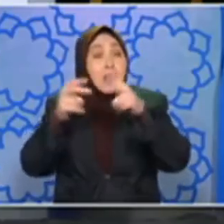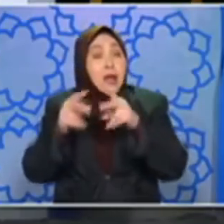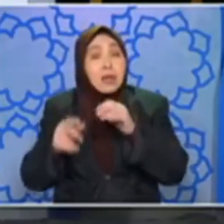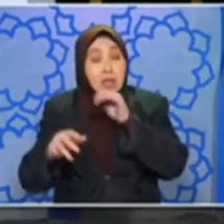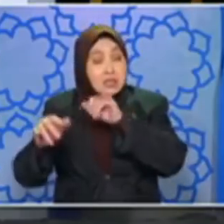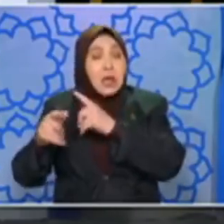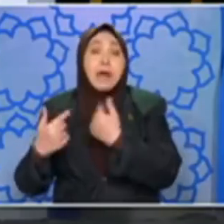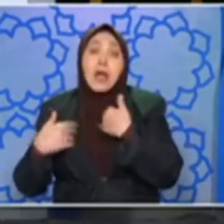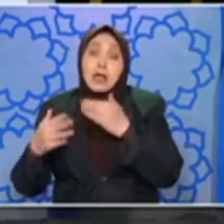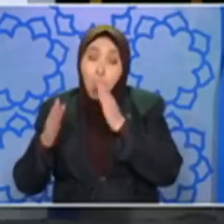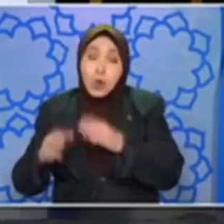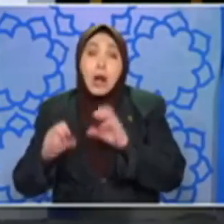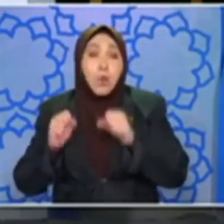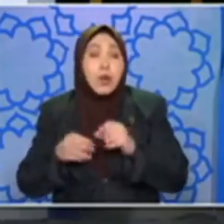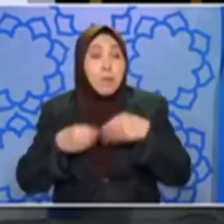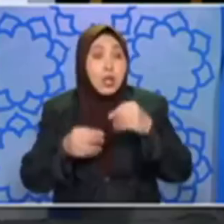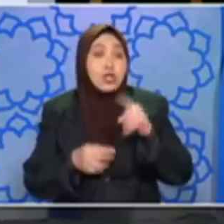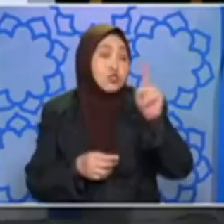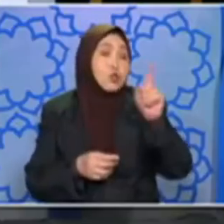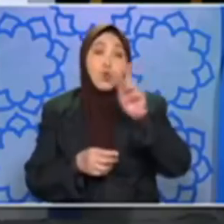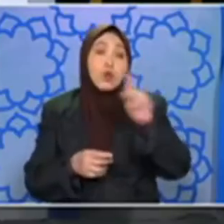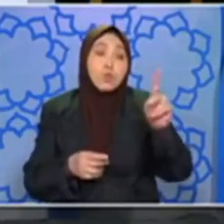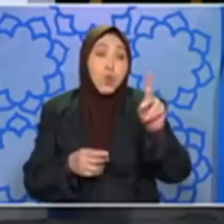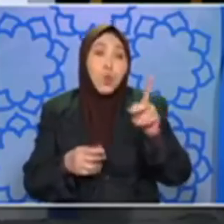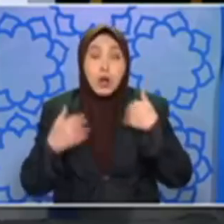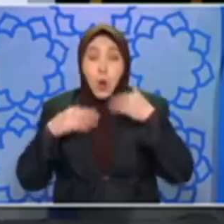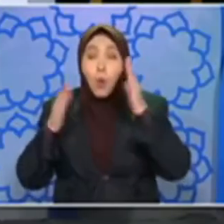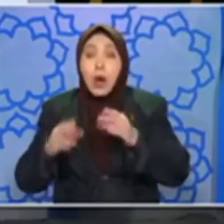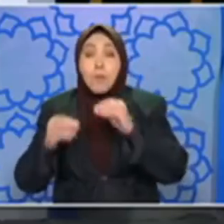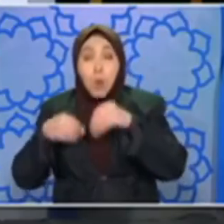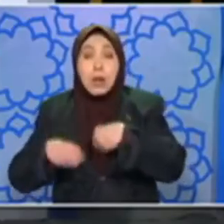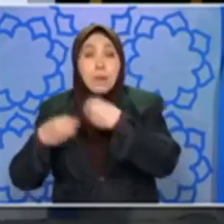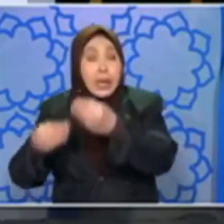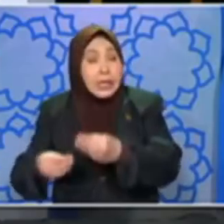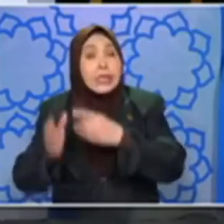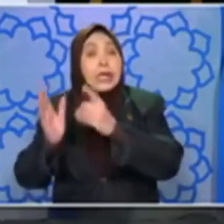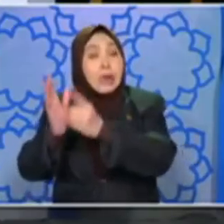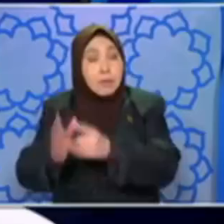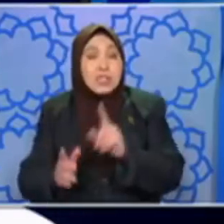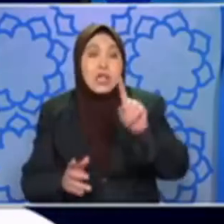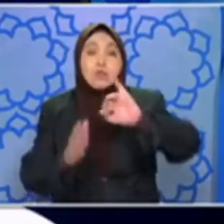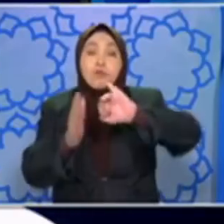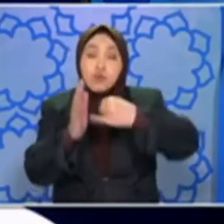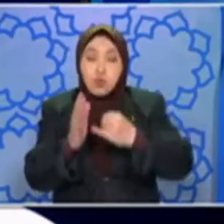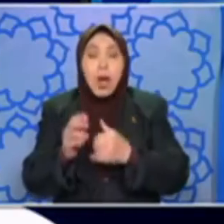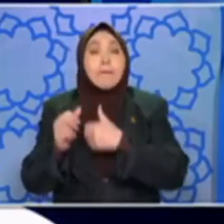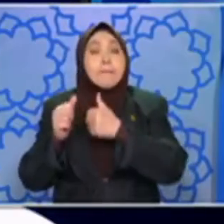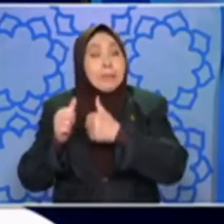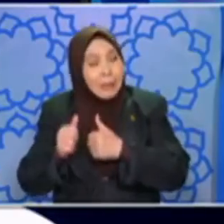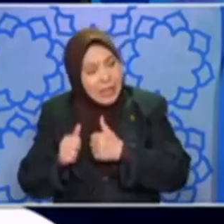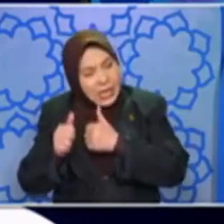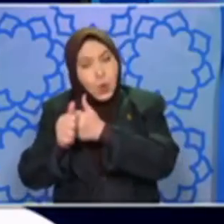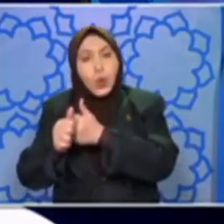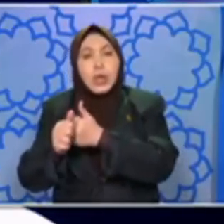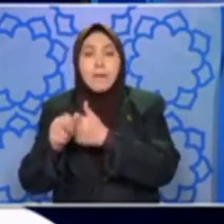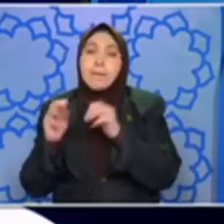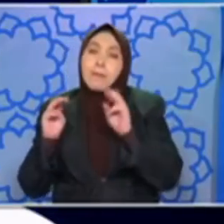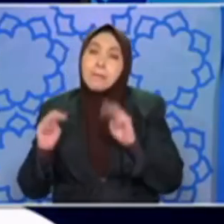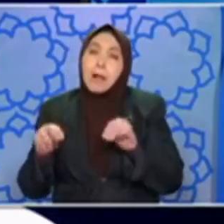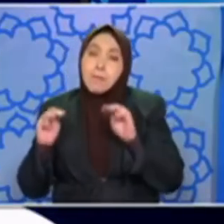orang boleh bagi sampai 1,000, boleh orang bagi 1,000,000, mengikut kepada kemampuan masing-masing.